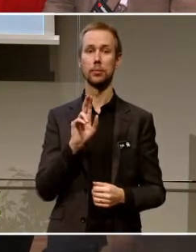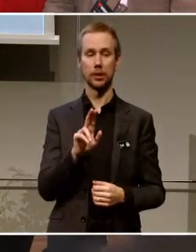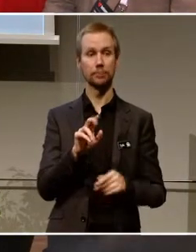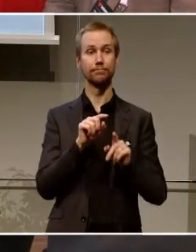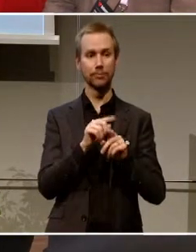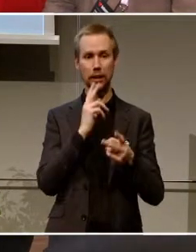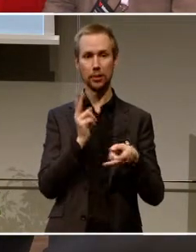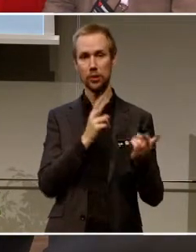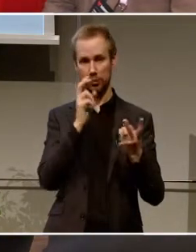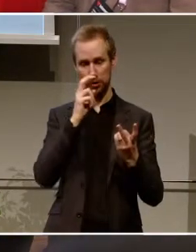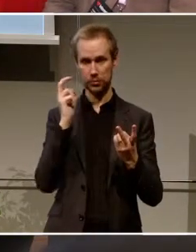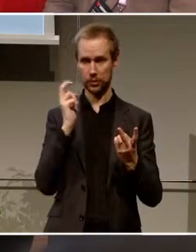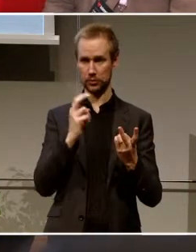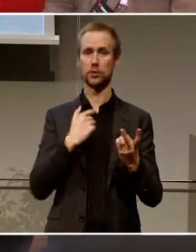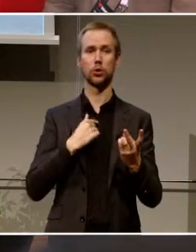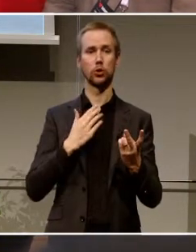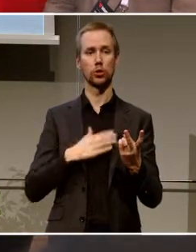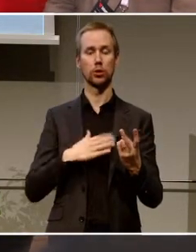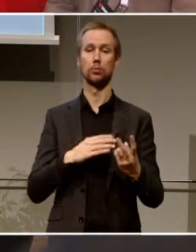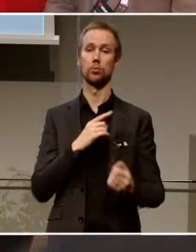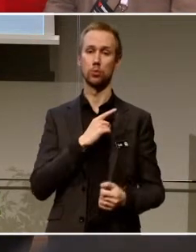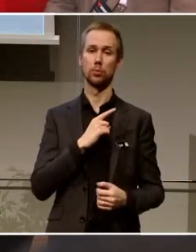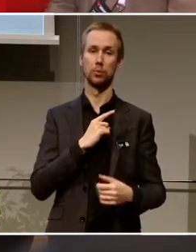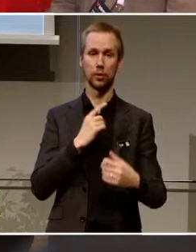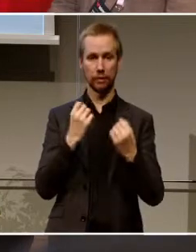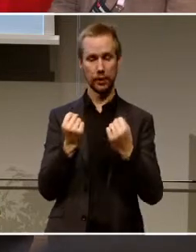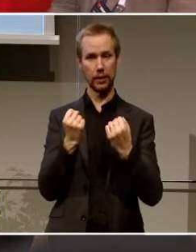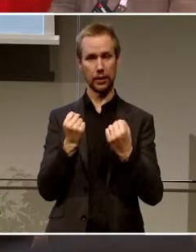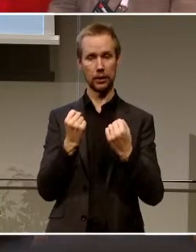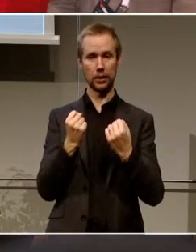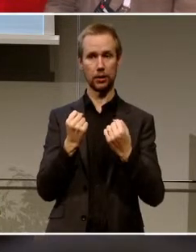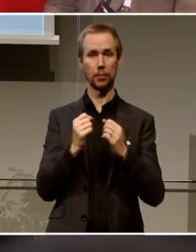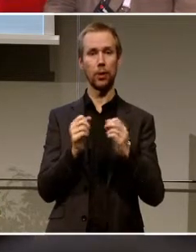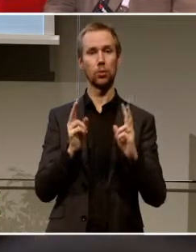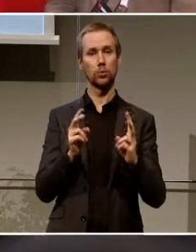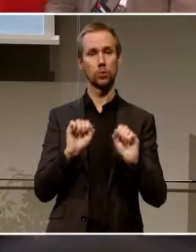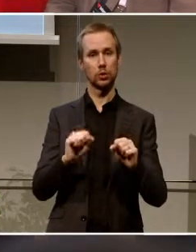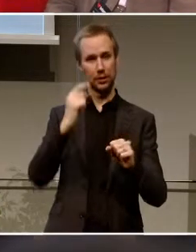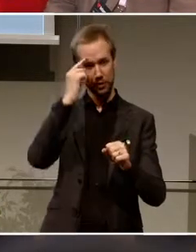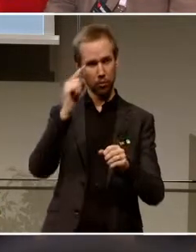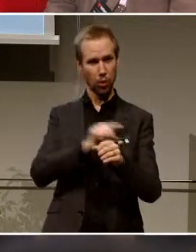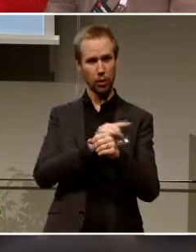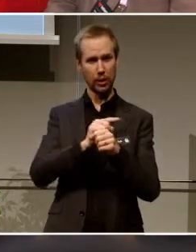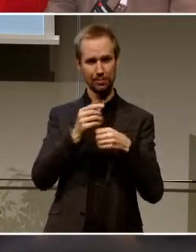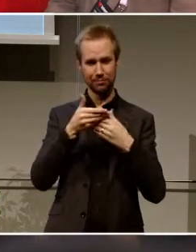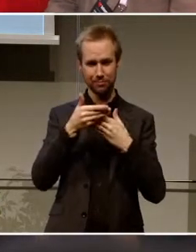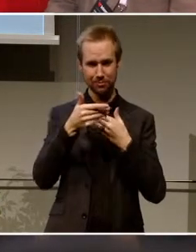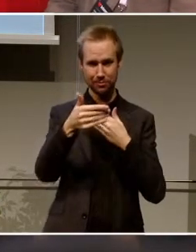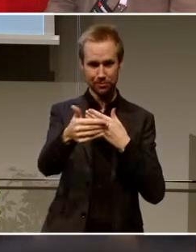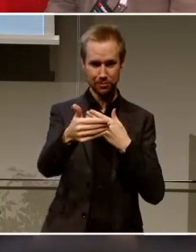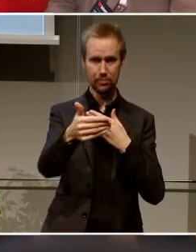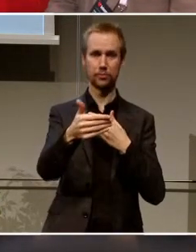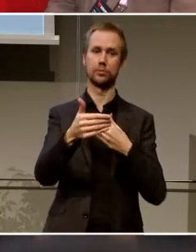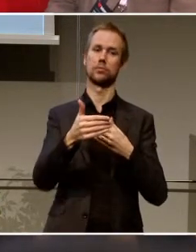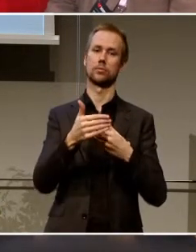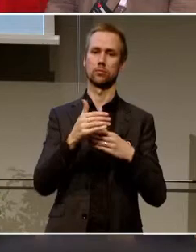såklart är väldigt viktigt. Men sen också att man ser det i ett längre perspektiv, att man det här med nätverken